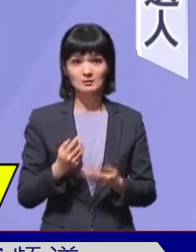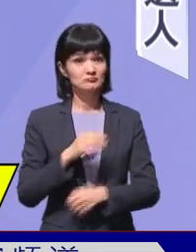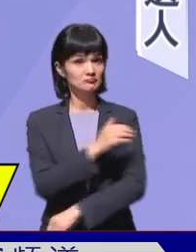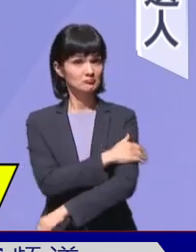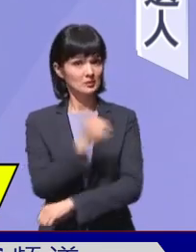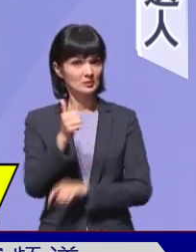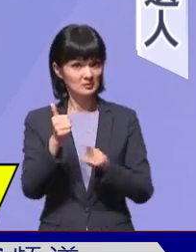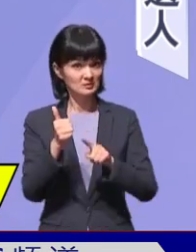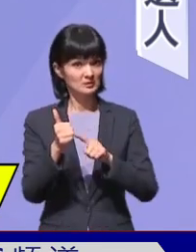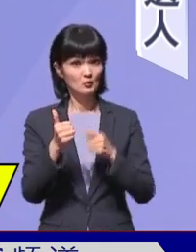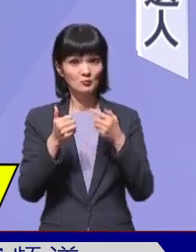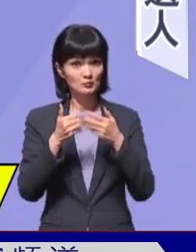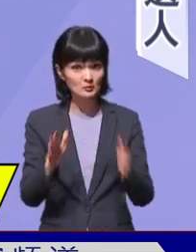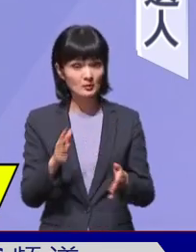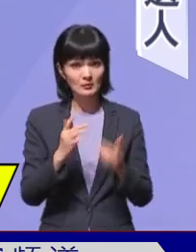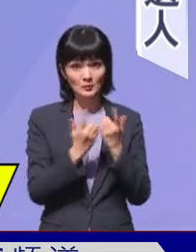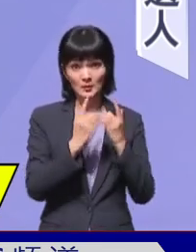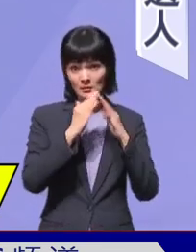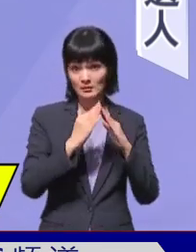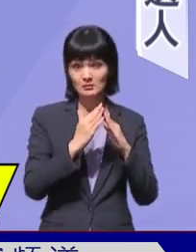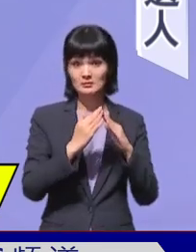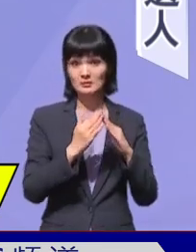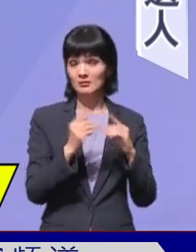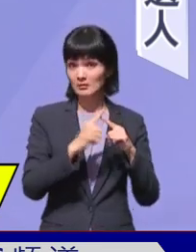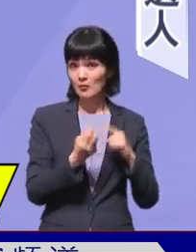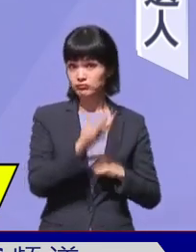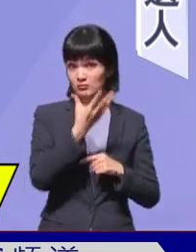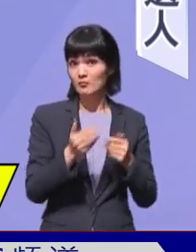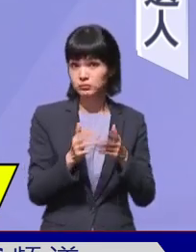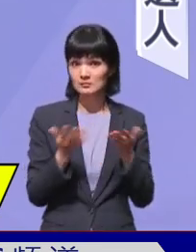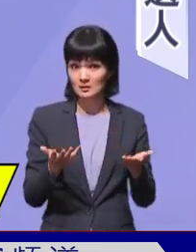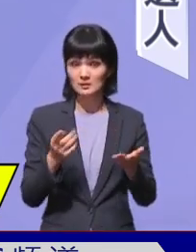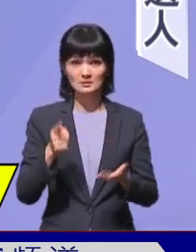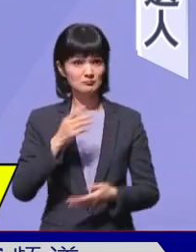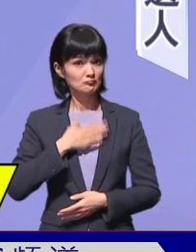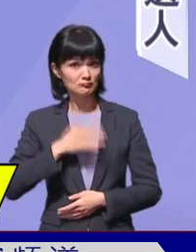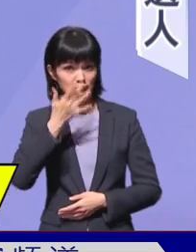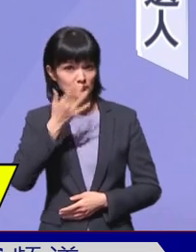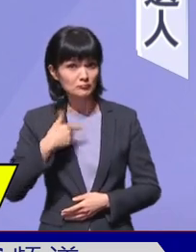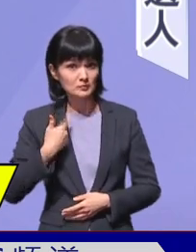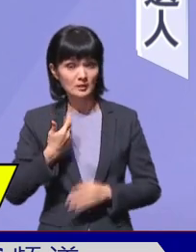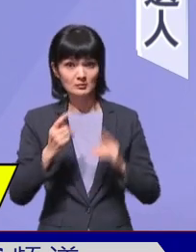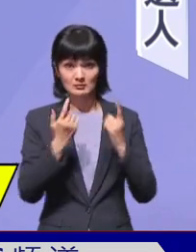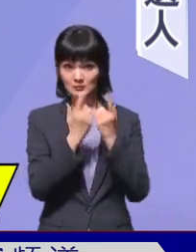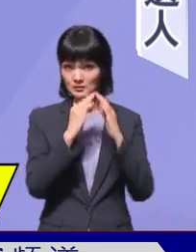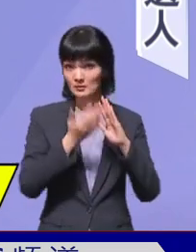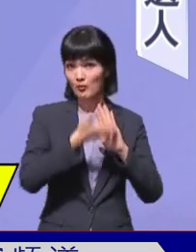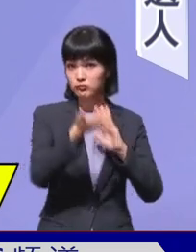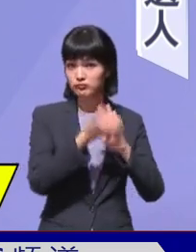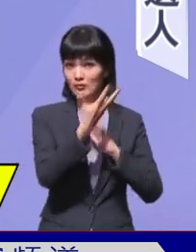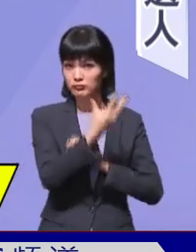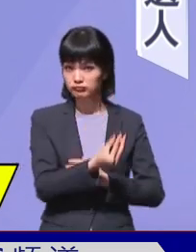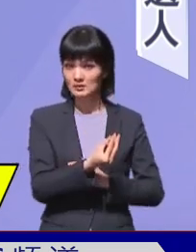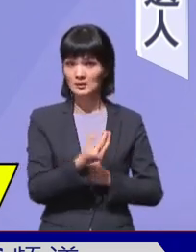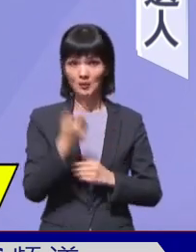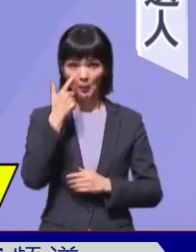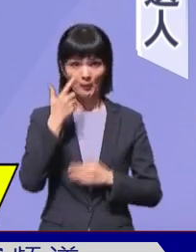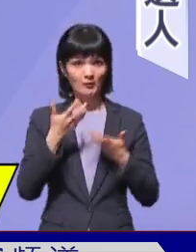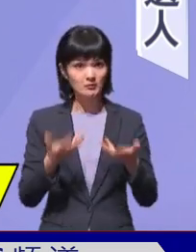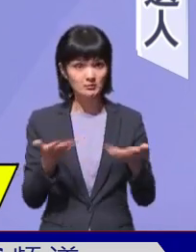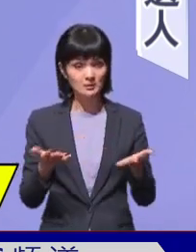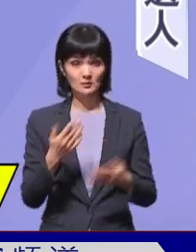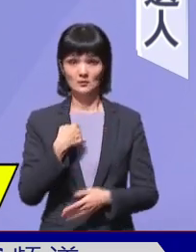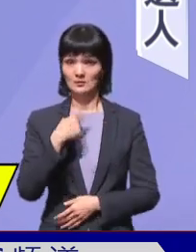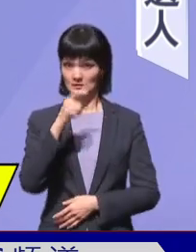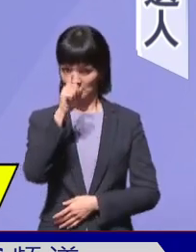道不希望台北人口变多吗？不知道台北人口流失的问题非常严重吗？我希望陈忠先生能